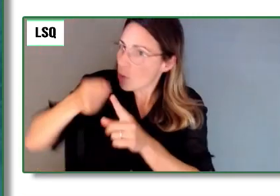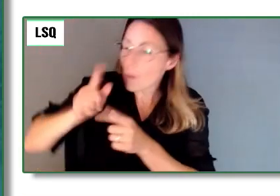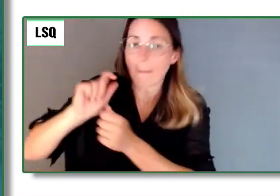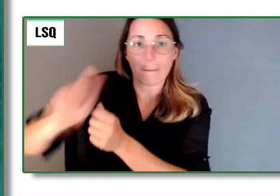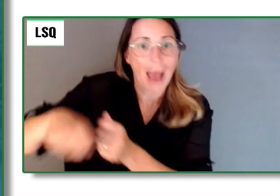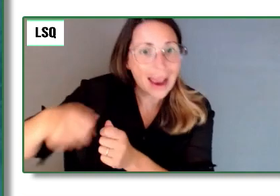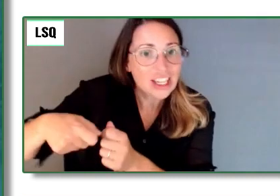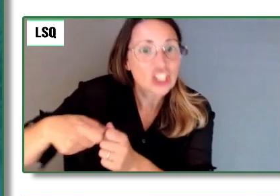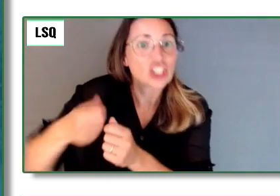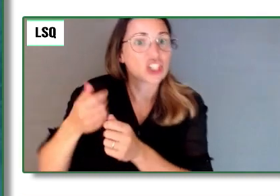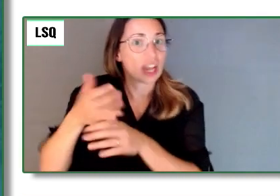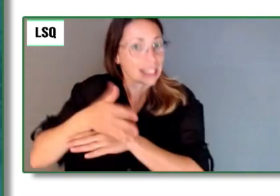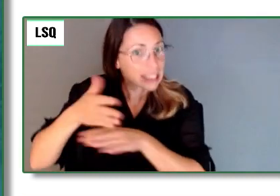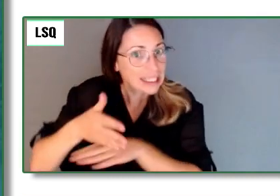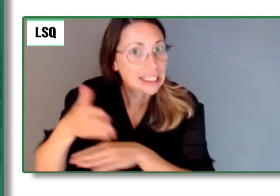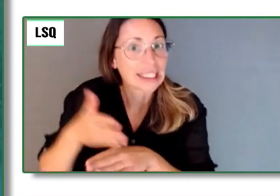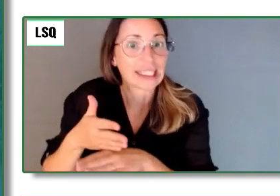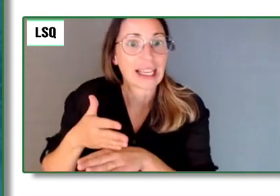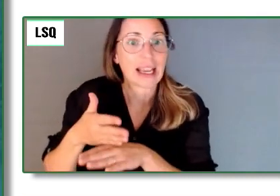C'est presque